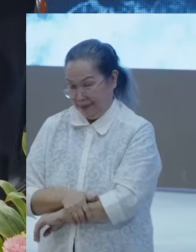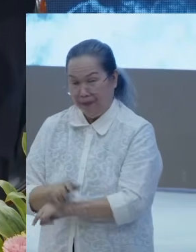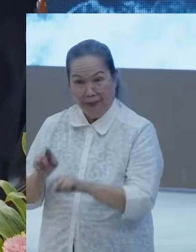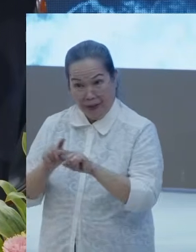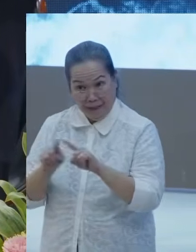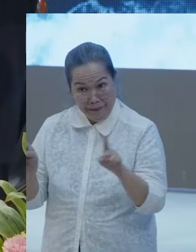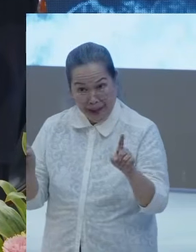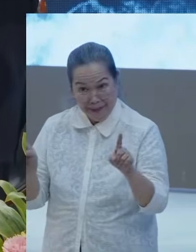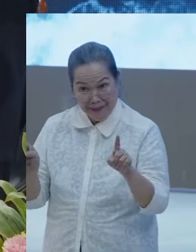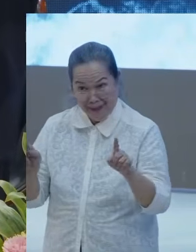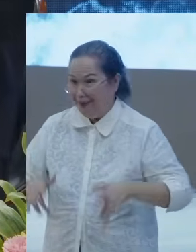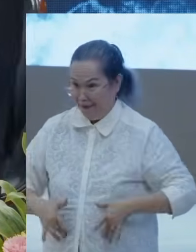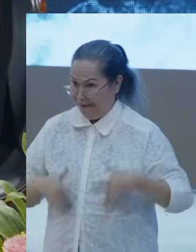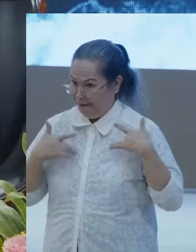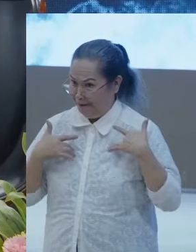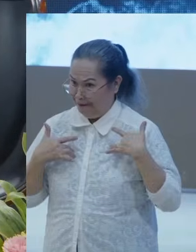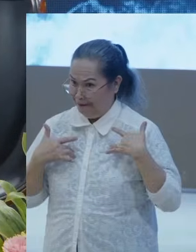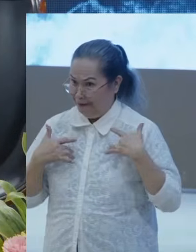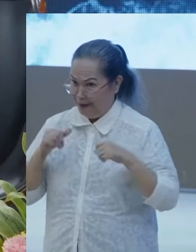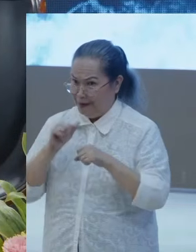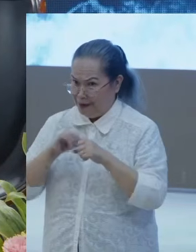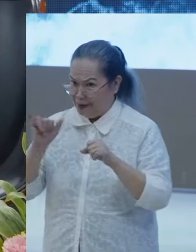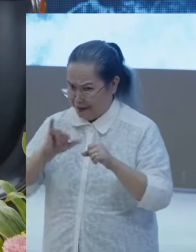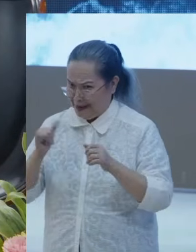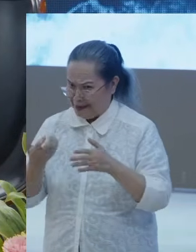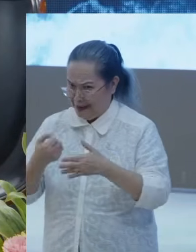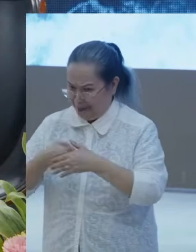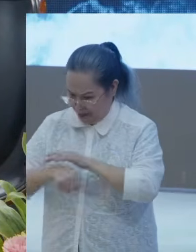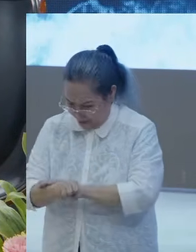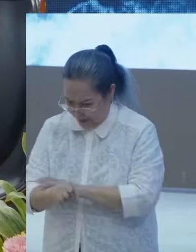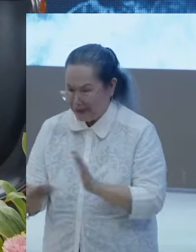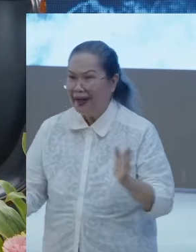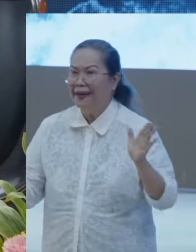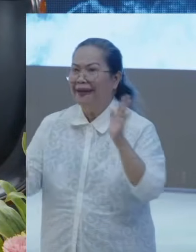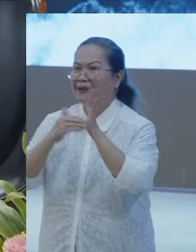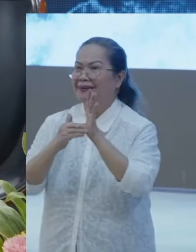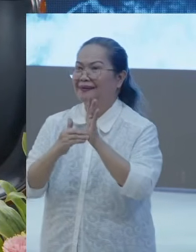siya ay nabuhay. So para siyang nabuhay na muli.